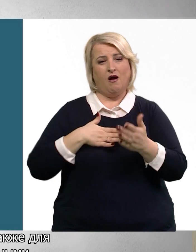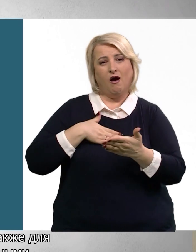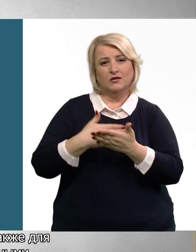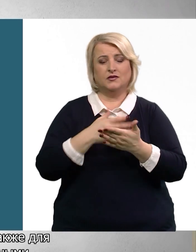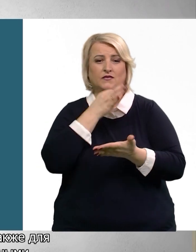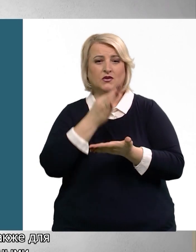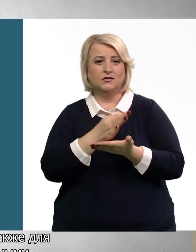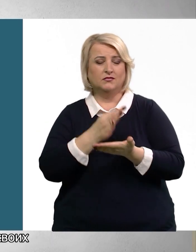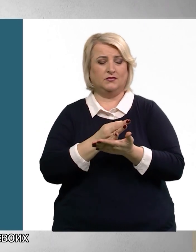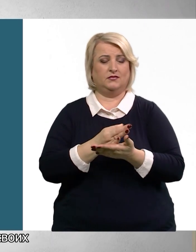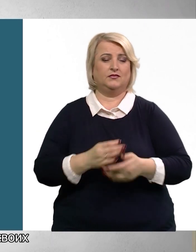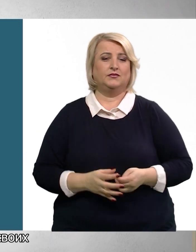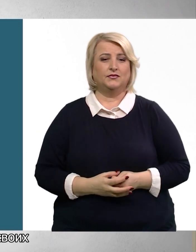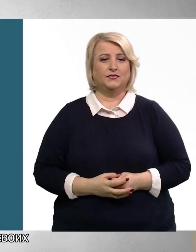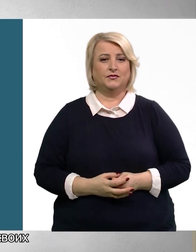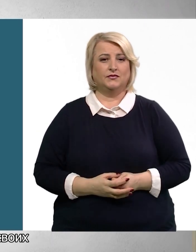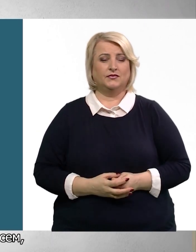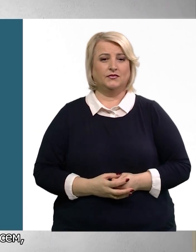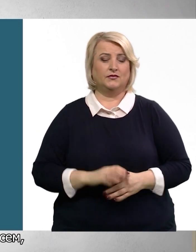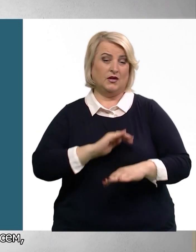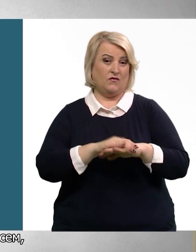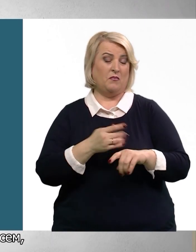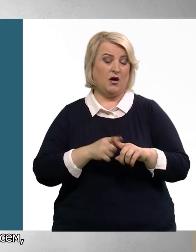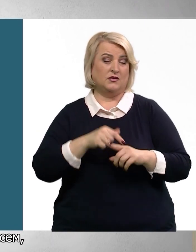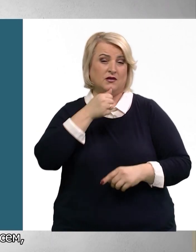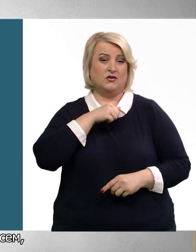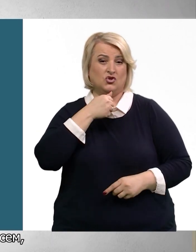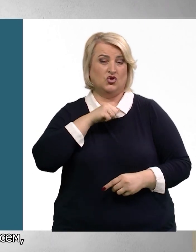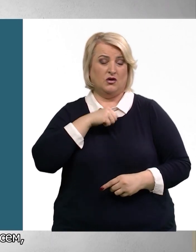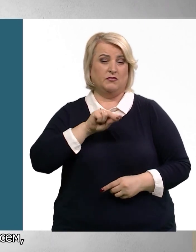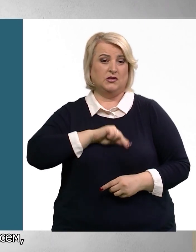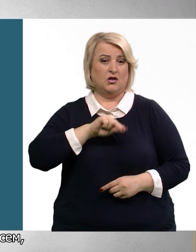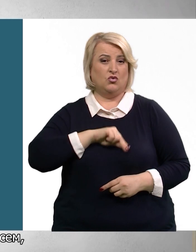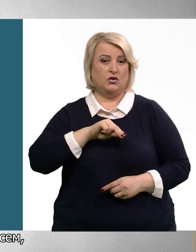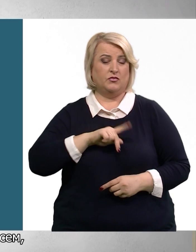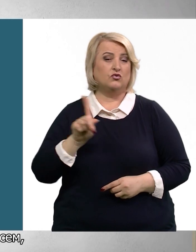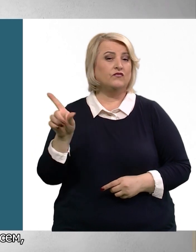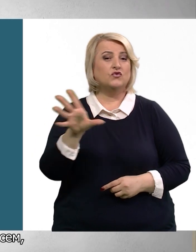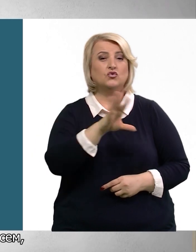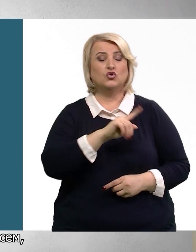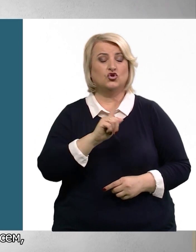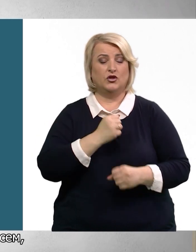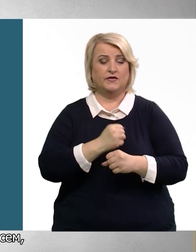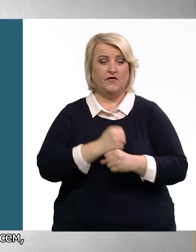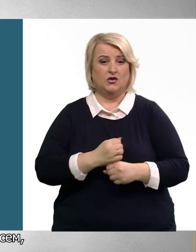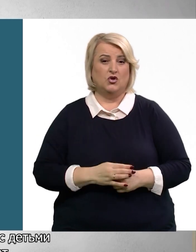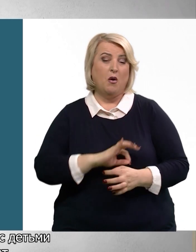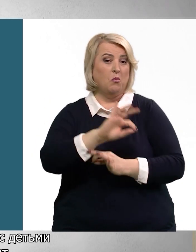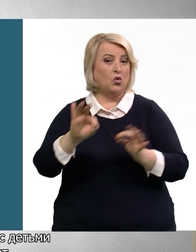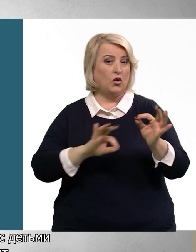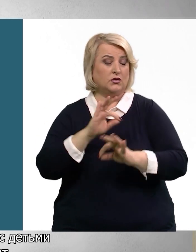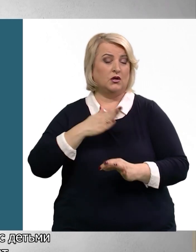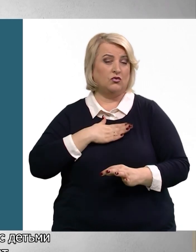deveni membri activi și responsabili al comunităților. Că de fapt de asta încercăm să lucrăm pe tot ceea ce facem. Și